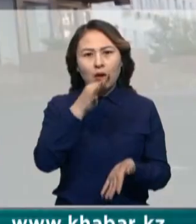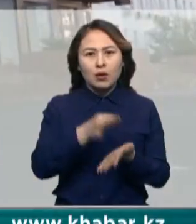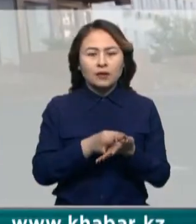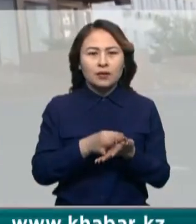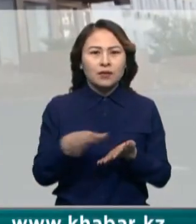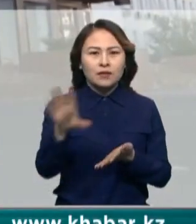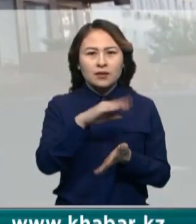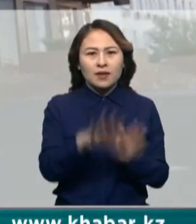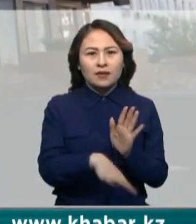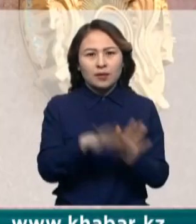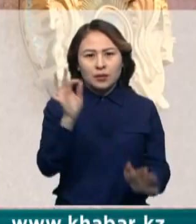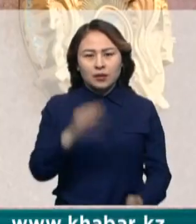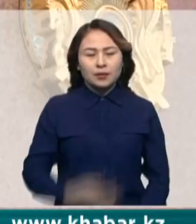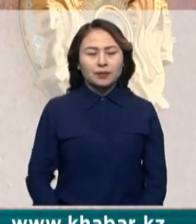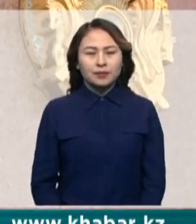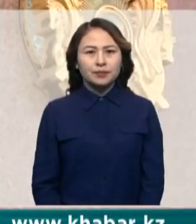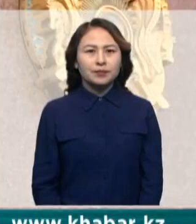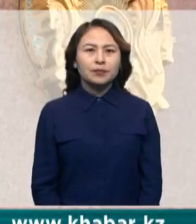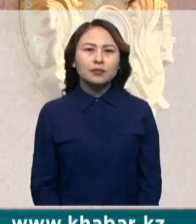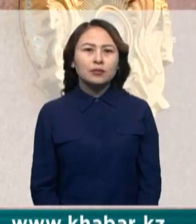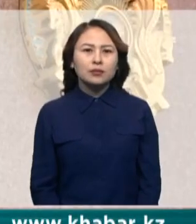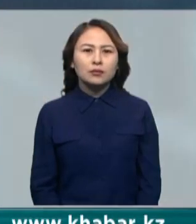орналасады. Арыстанбек Кенже, Амантай Матенов, Атыраудан.